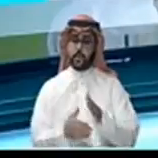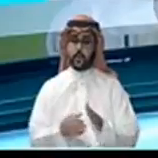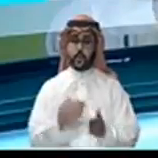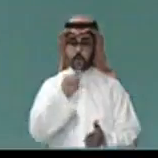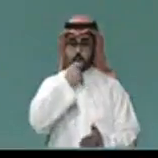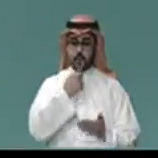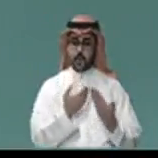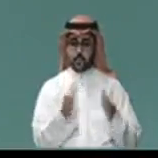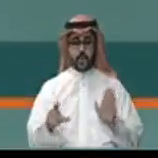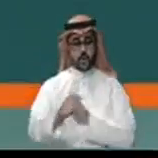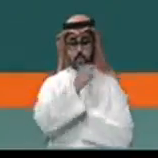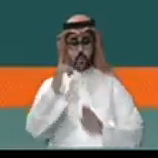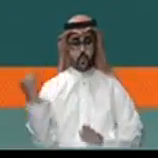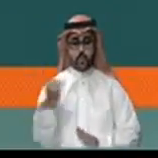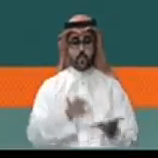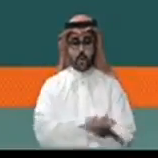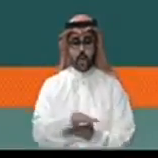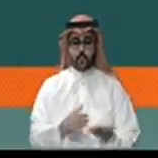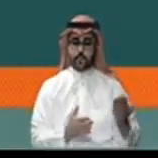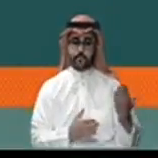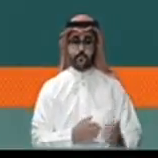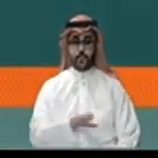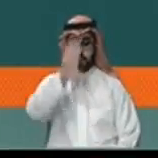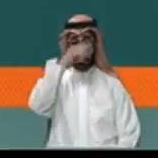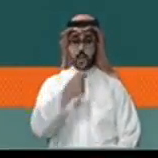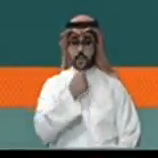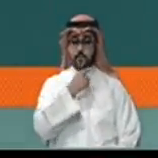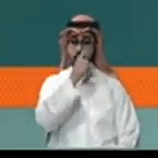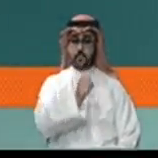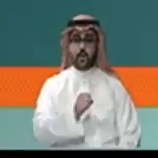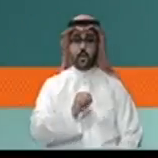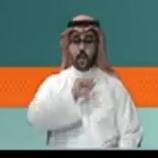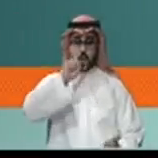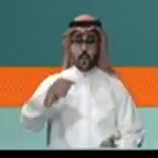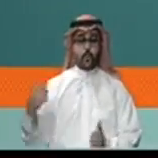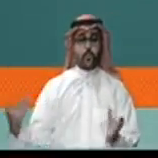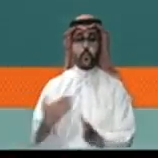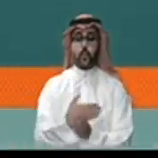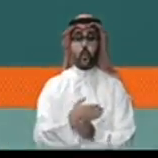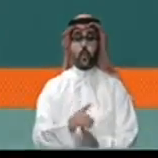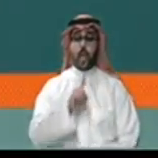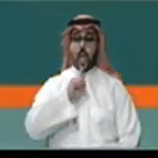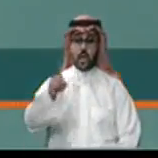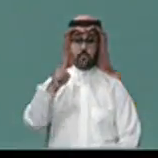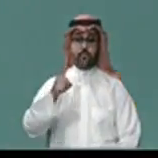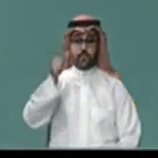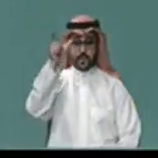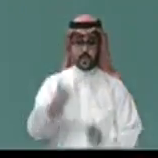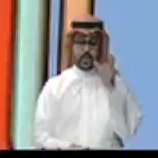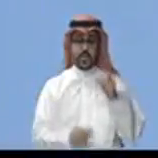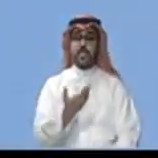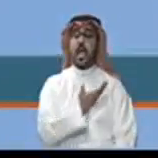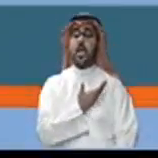بالعناوين. خادم الحرمين الشريفين يوجه باستضافة 1000 حاج وحاجة من جمهورية السودان.